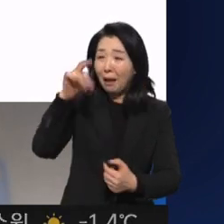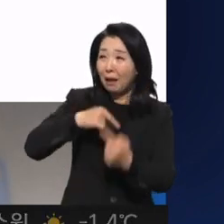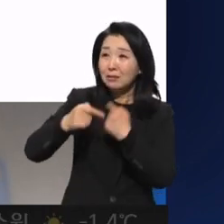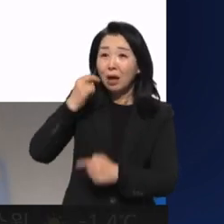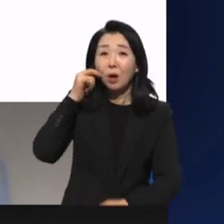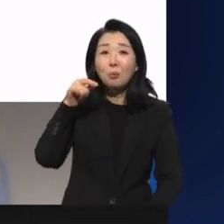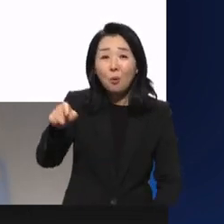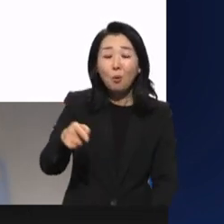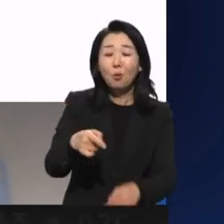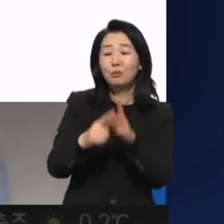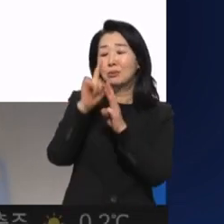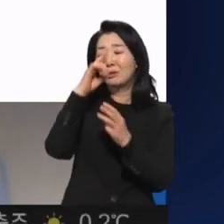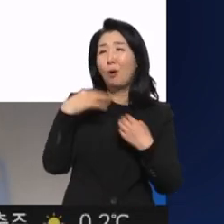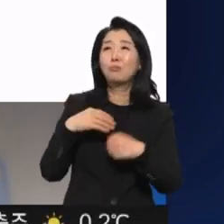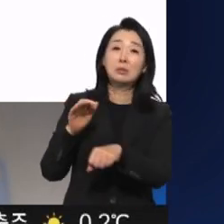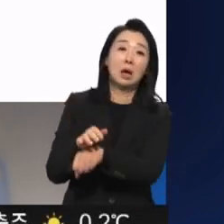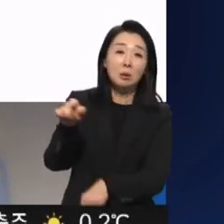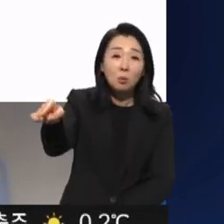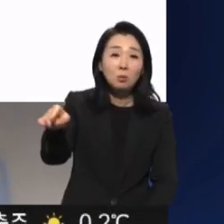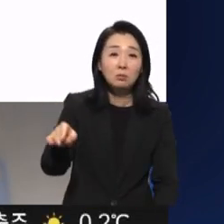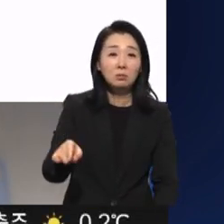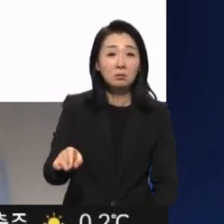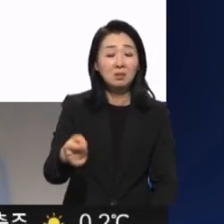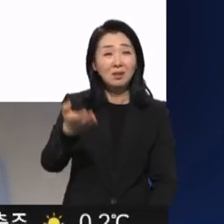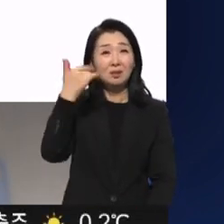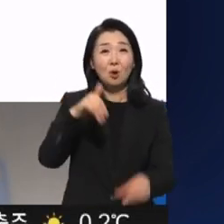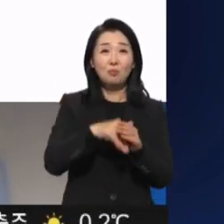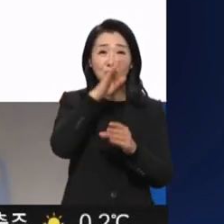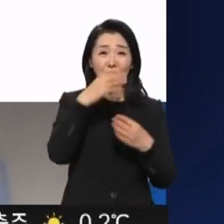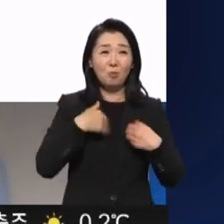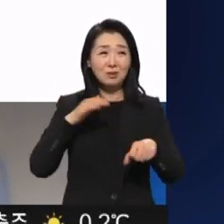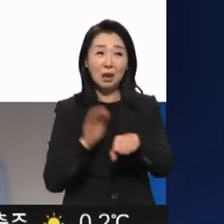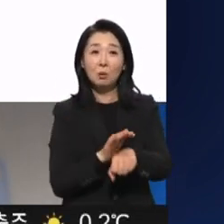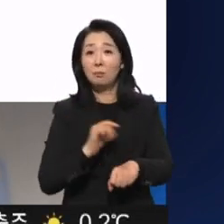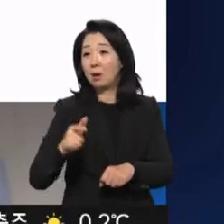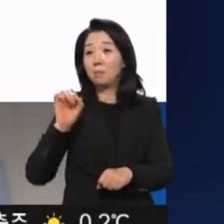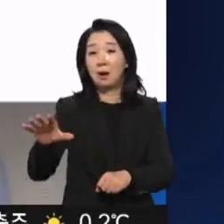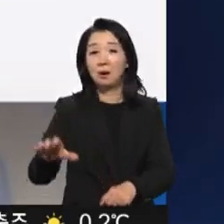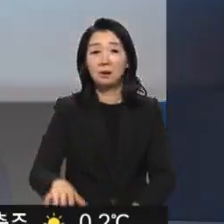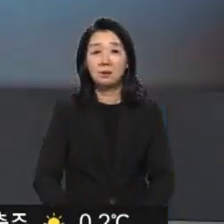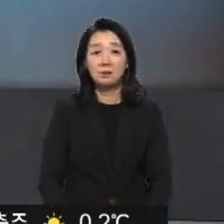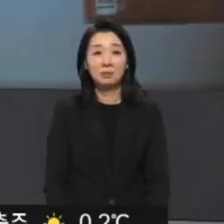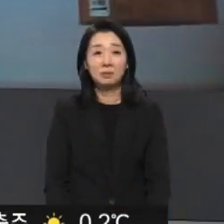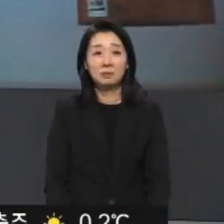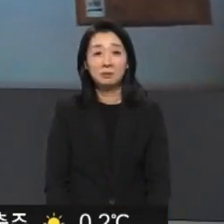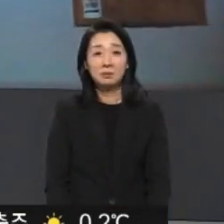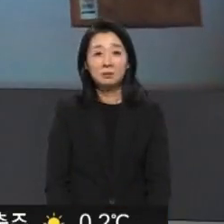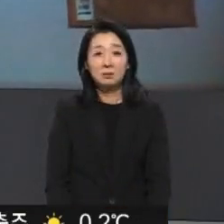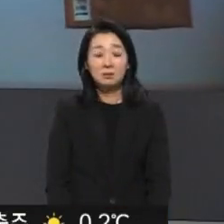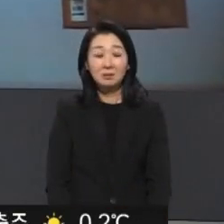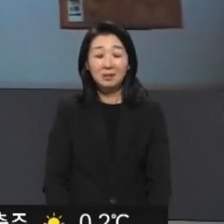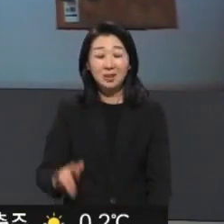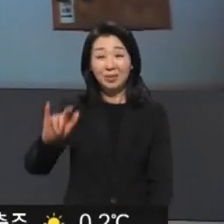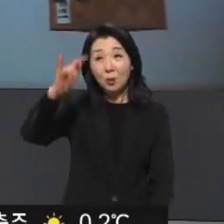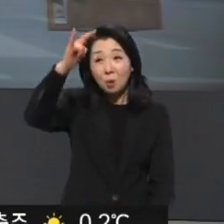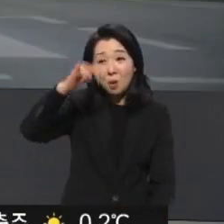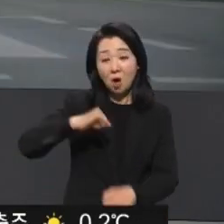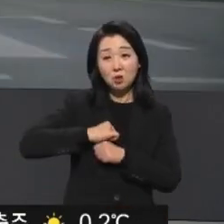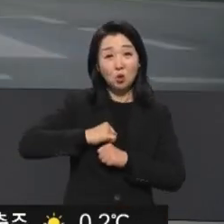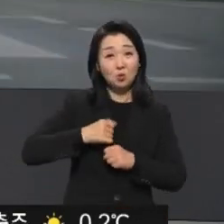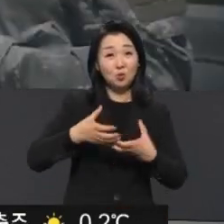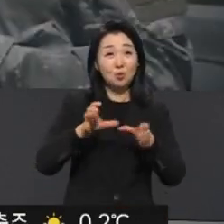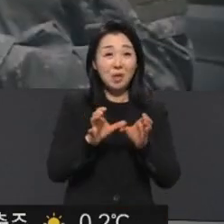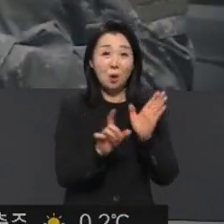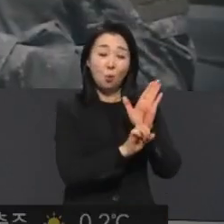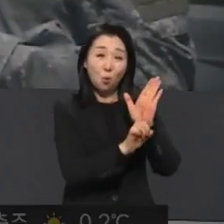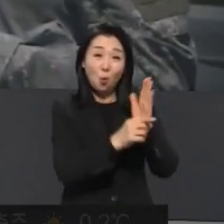것은 윤석열 정부의 잘못이지 전임 정부를 탓할 일이 아닙니다. 실제 이 드론보 전투단을